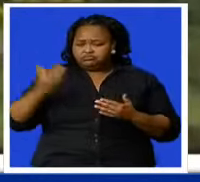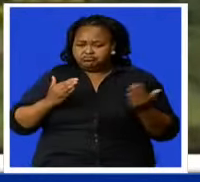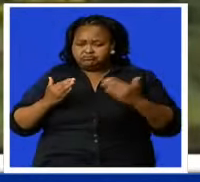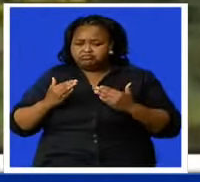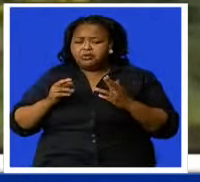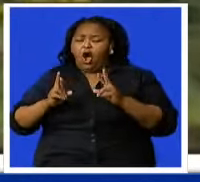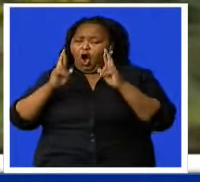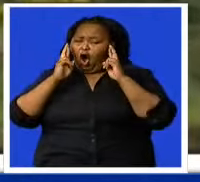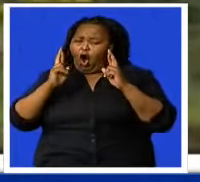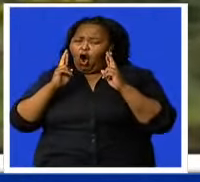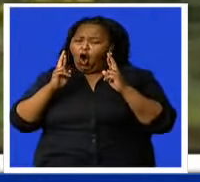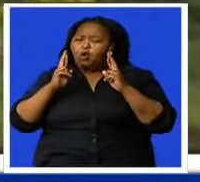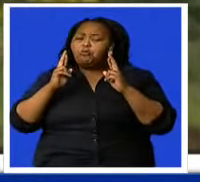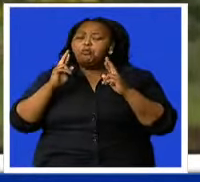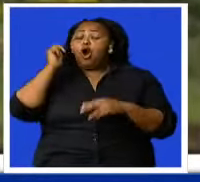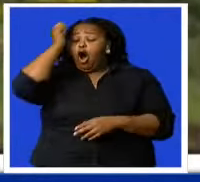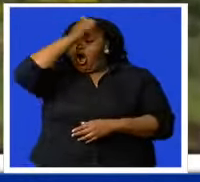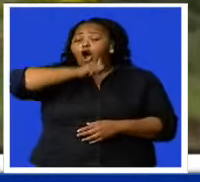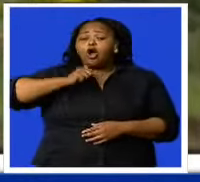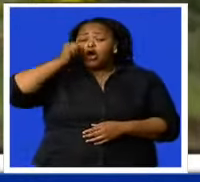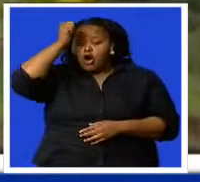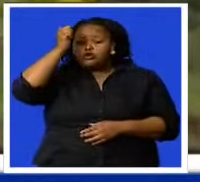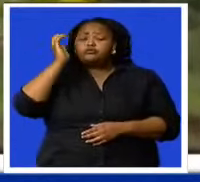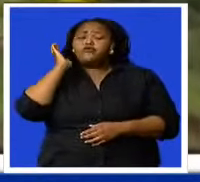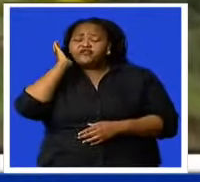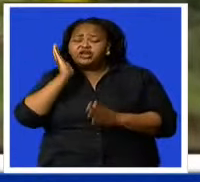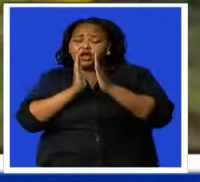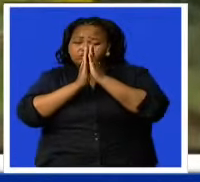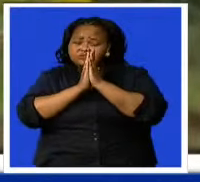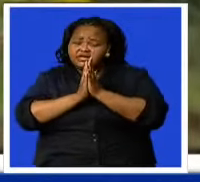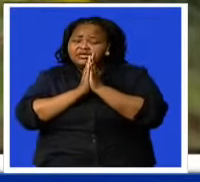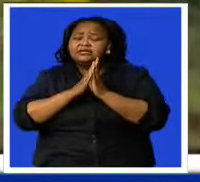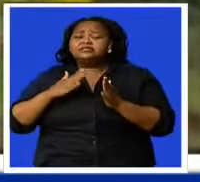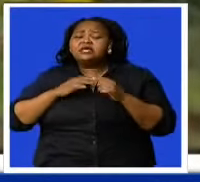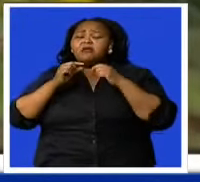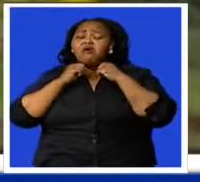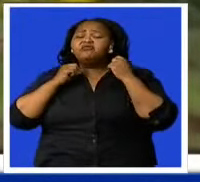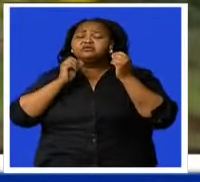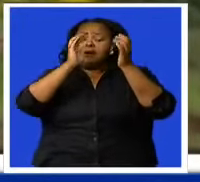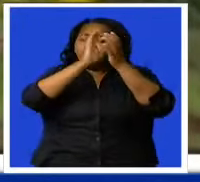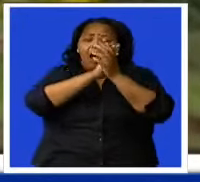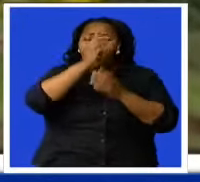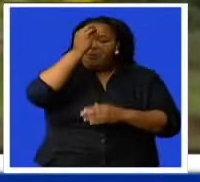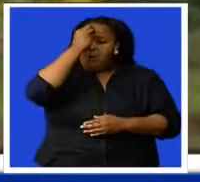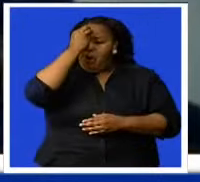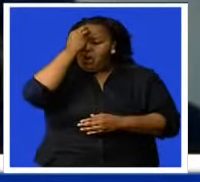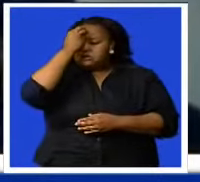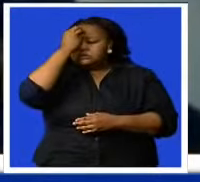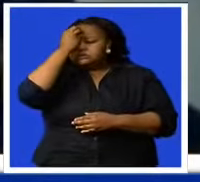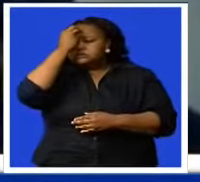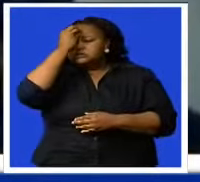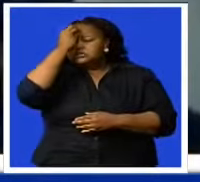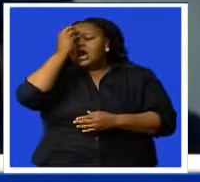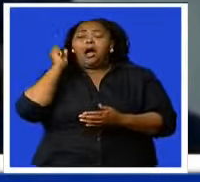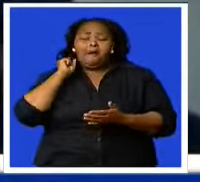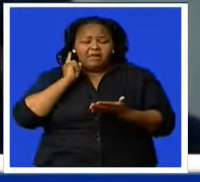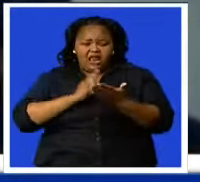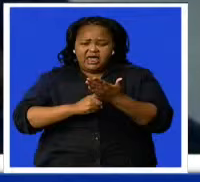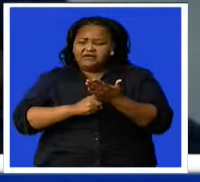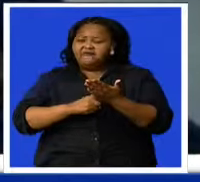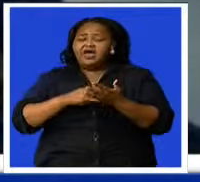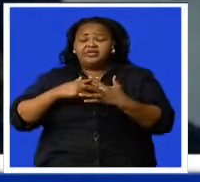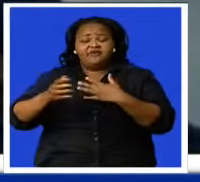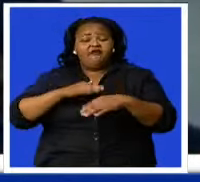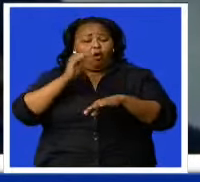usivile nje abantwana bakhe nani njengabafundisi sibambisene emaphoyisa. Siyakholwa lokuthi kutawuhamba kahle konke. Bangemashumi lamabili